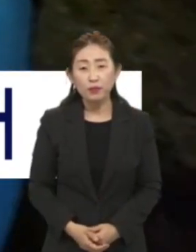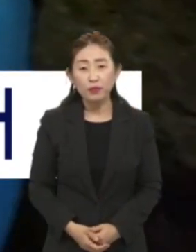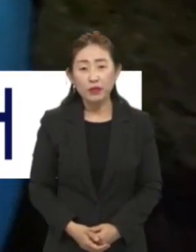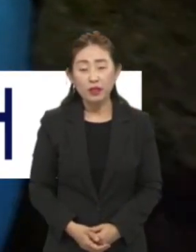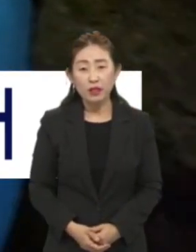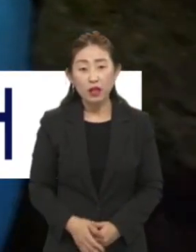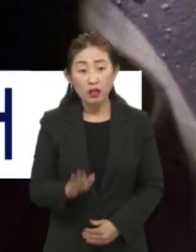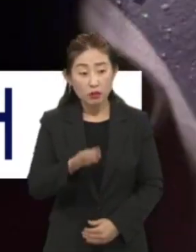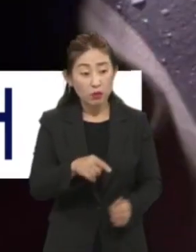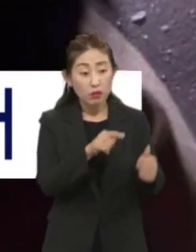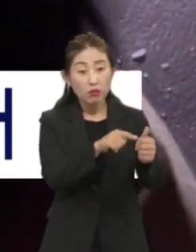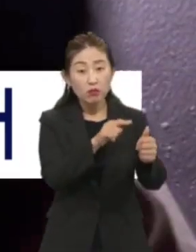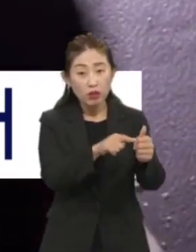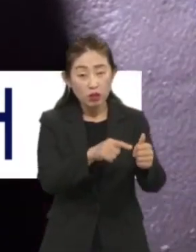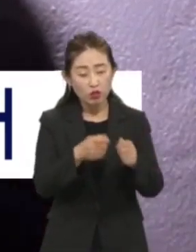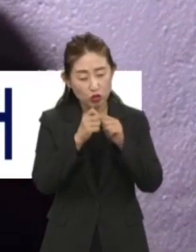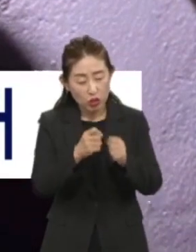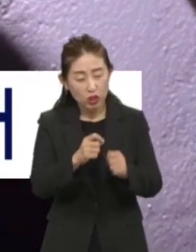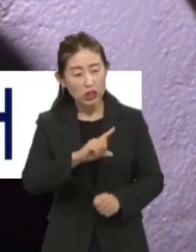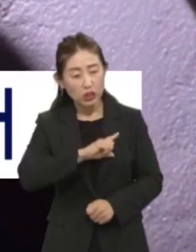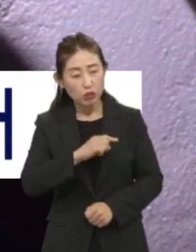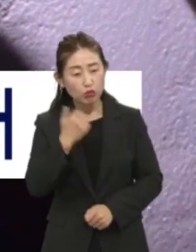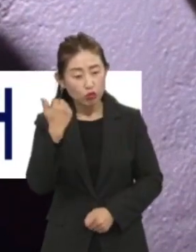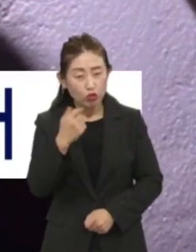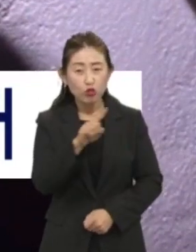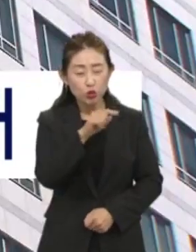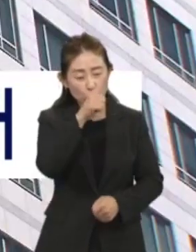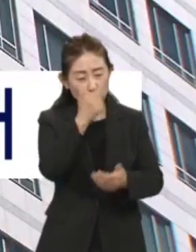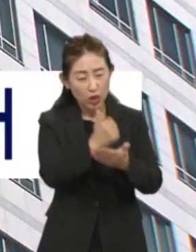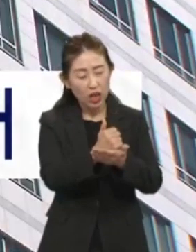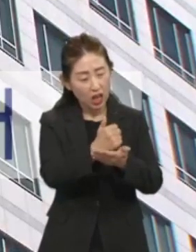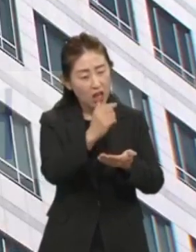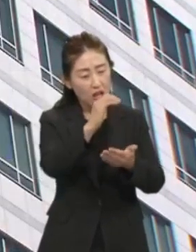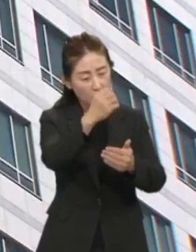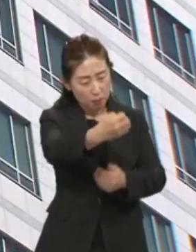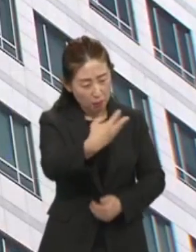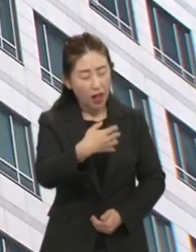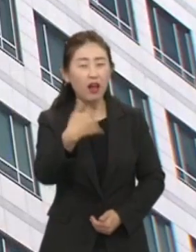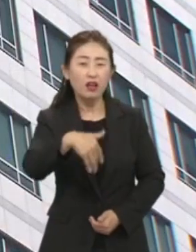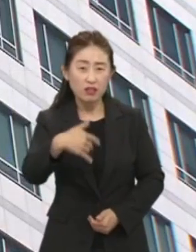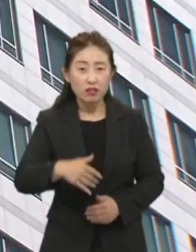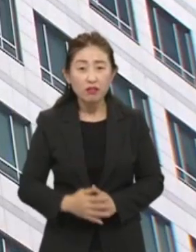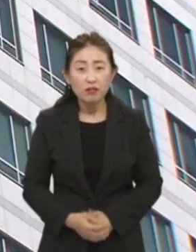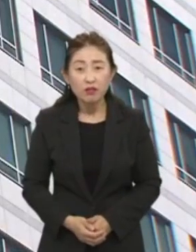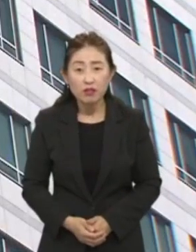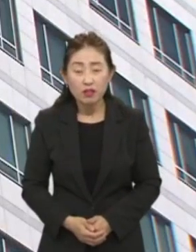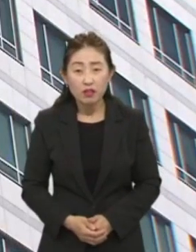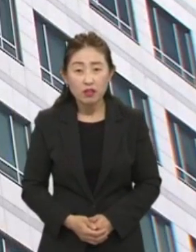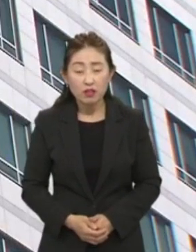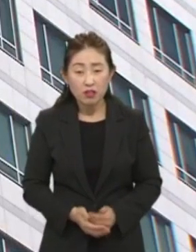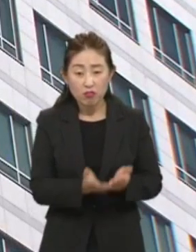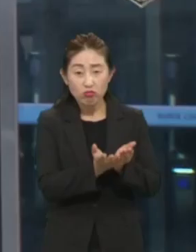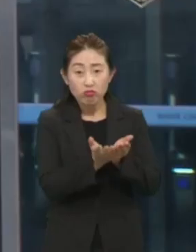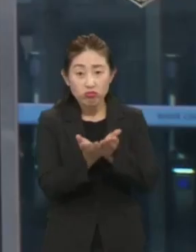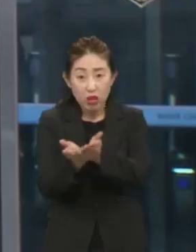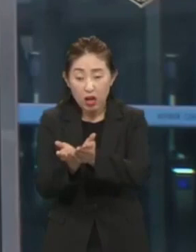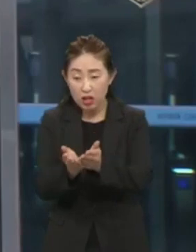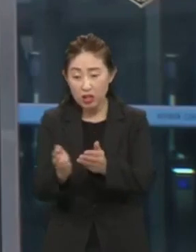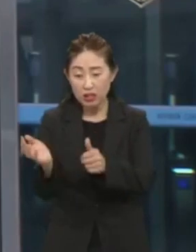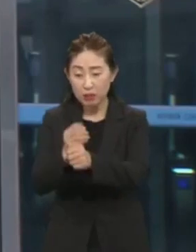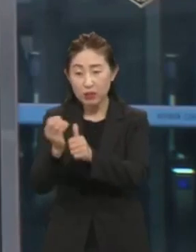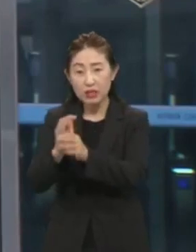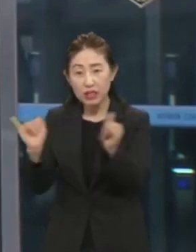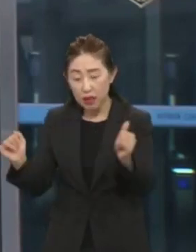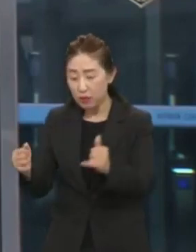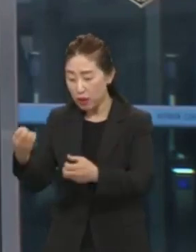다만 해경은 해당 용의자의 구체적인 신원이나 혐의 내용 등은 전달받지 못했다며 입국자들의 진술과 휴대전화